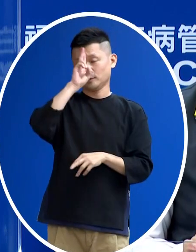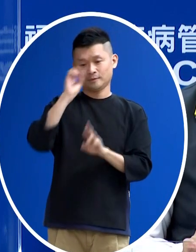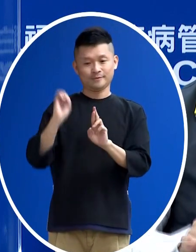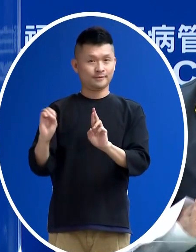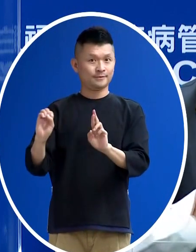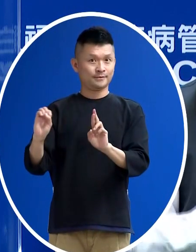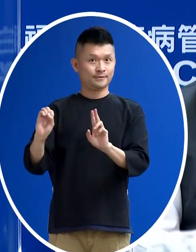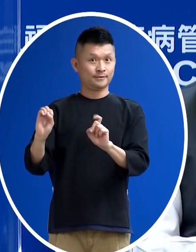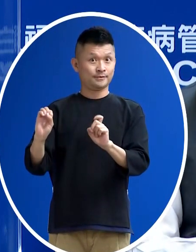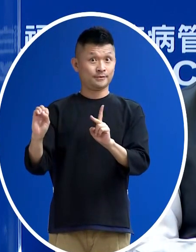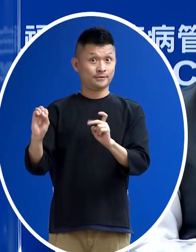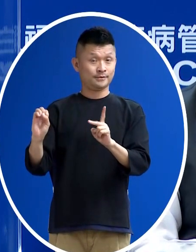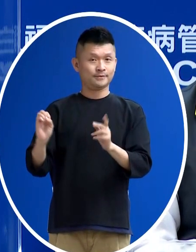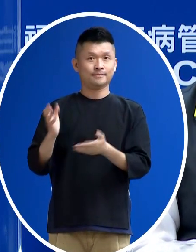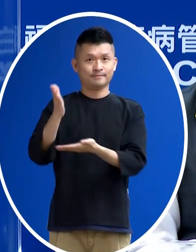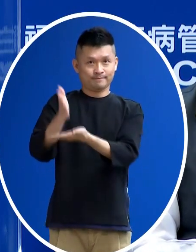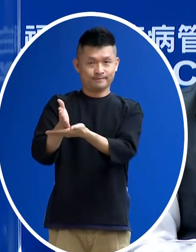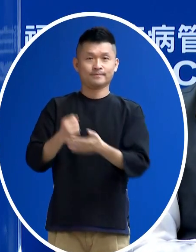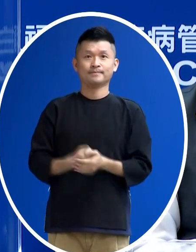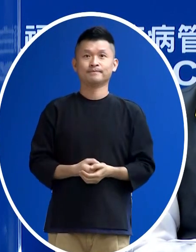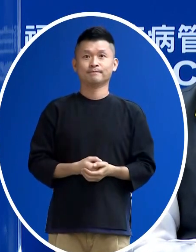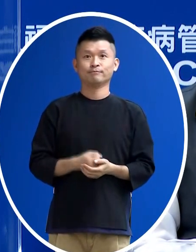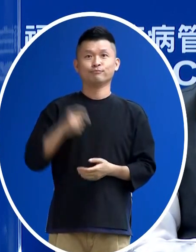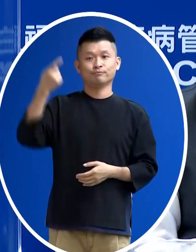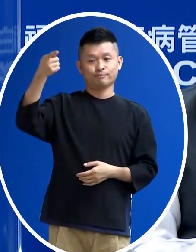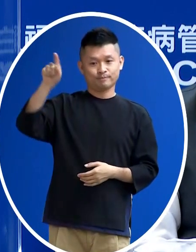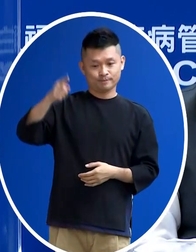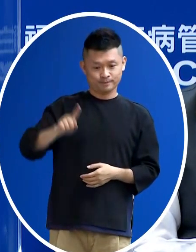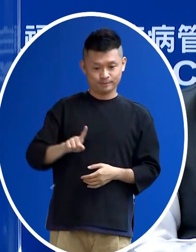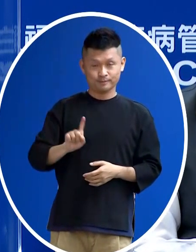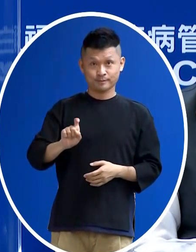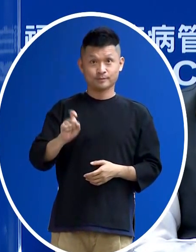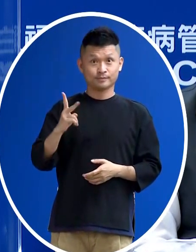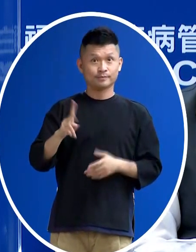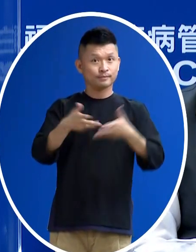12点，那好，这是我们第12期开始预约的一个状况。